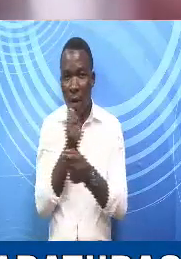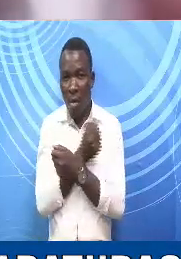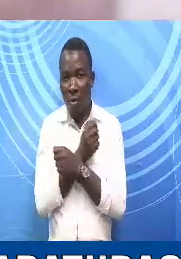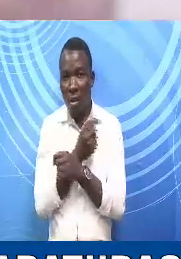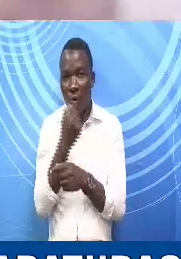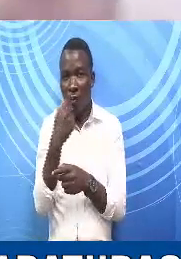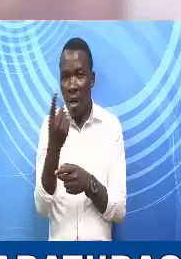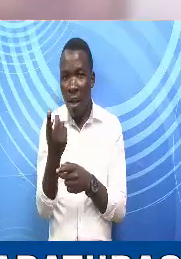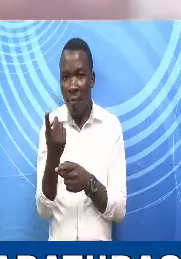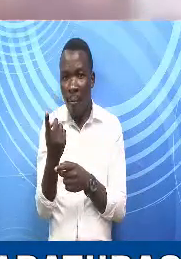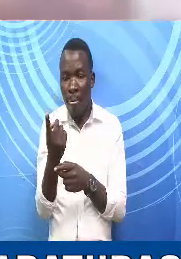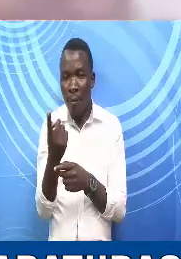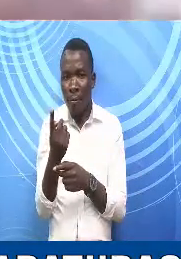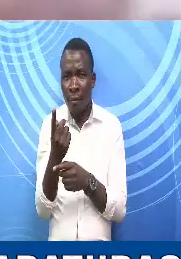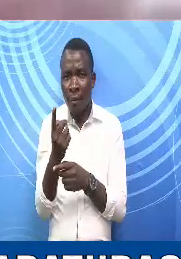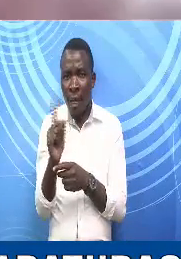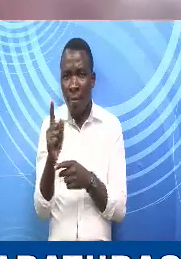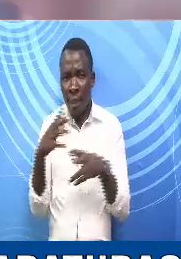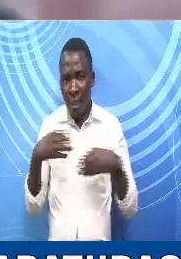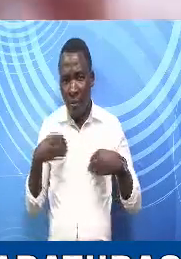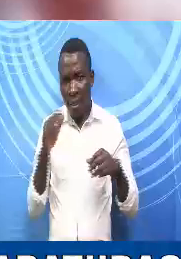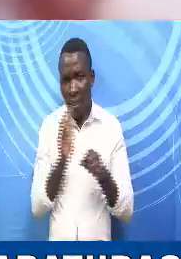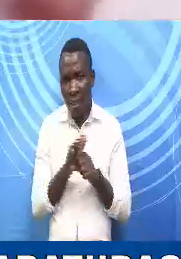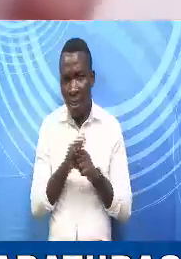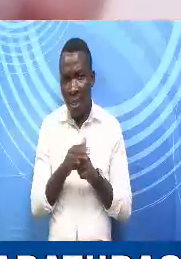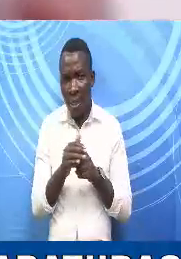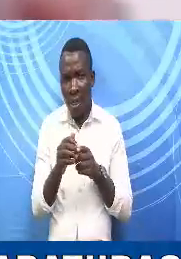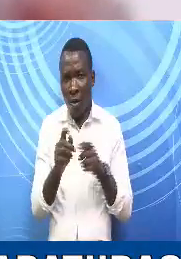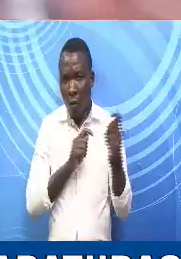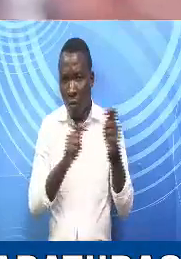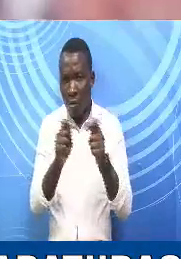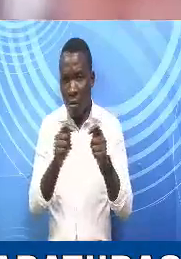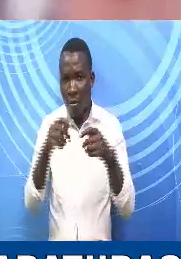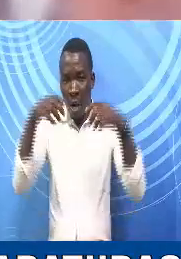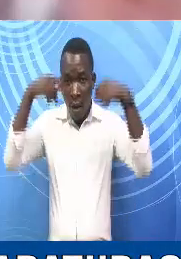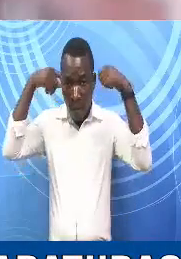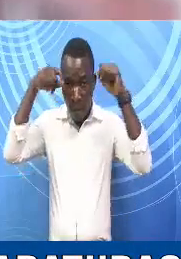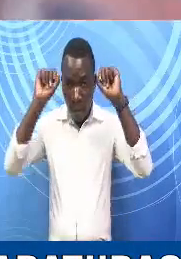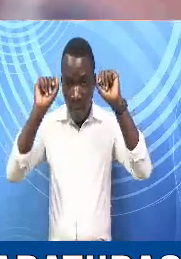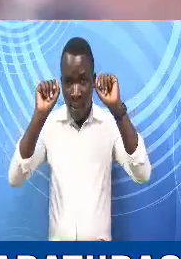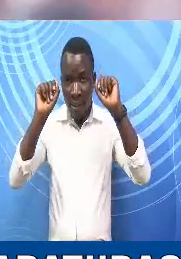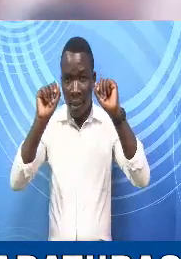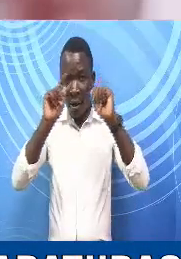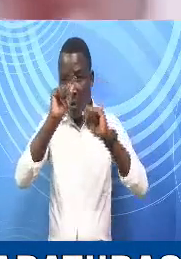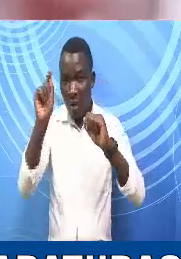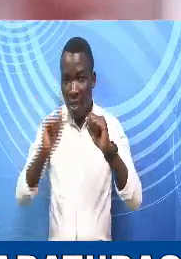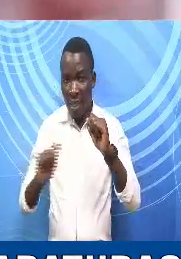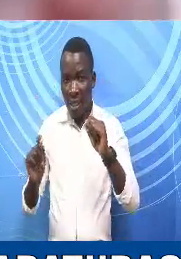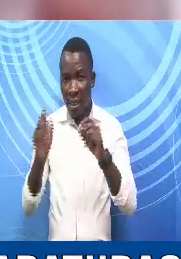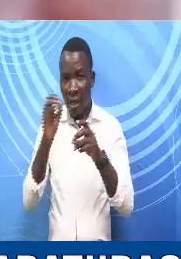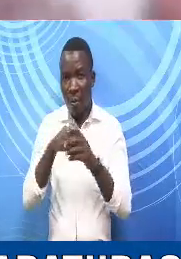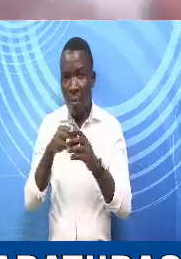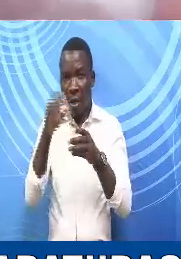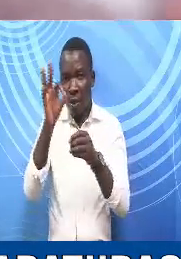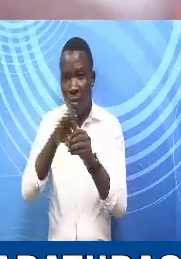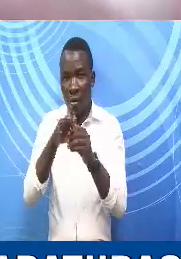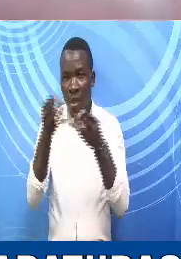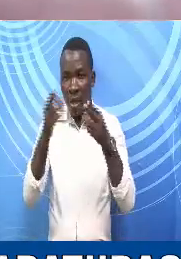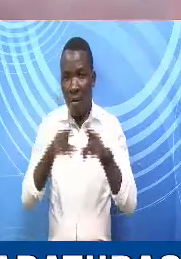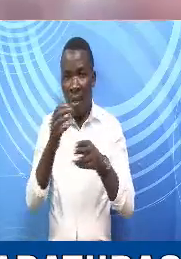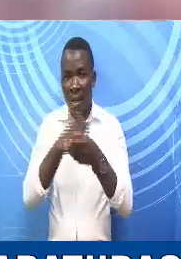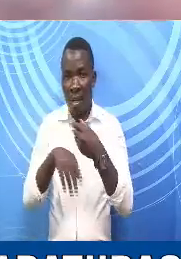ko anenga cyane ubutegetsi bwa Perezida Jean Paul Magufuli. Mu matora ya Perezida yabaye umwaka ushize